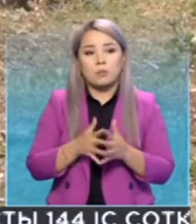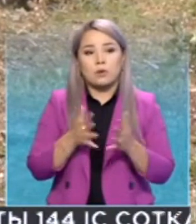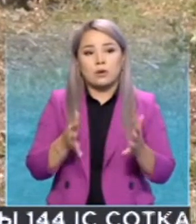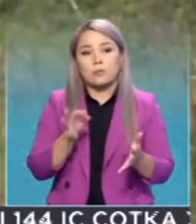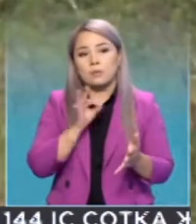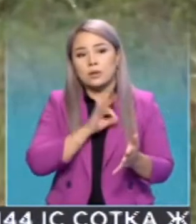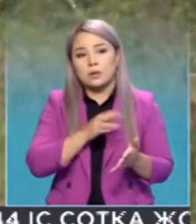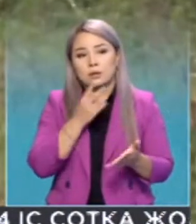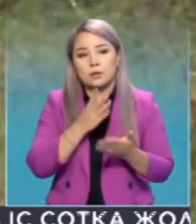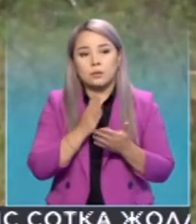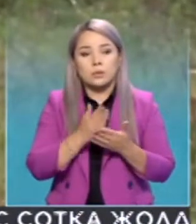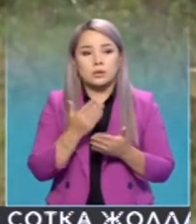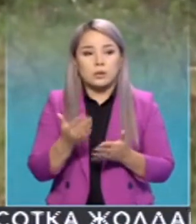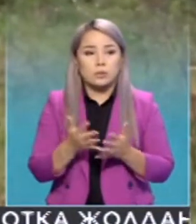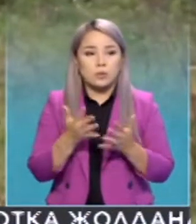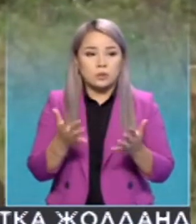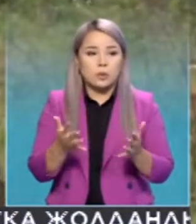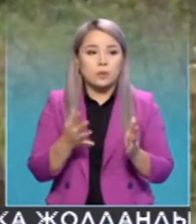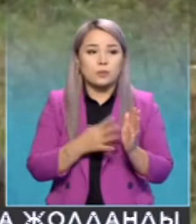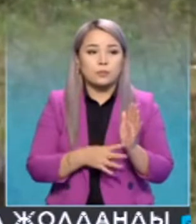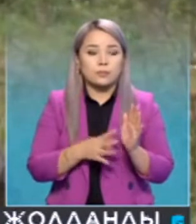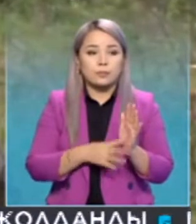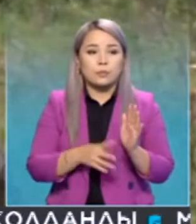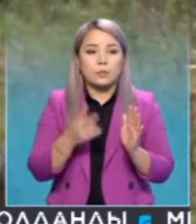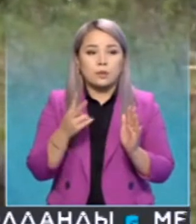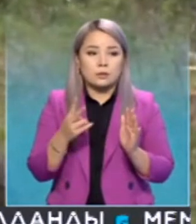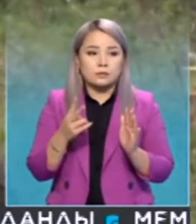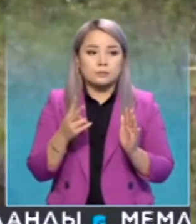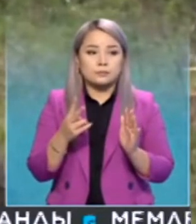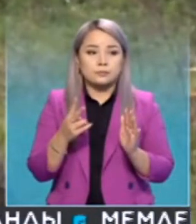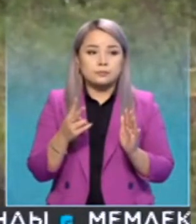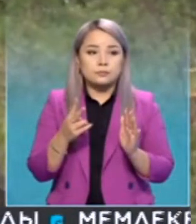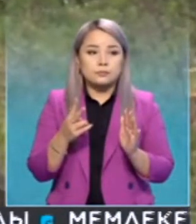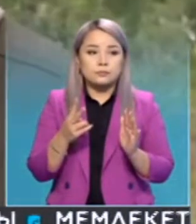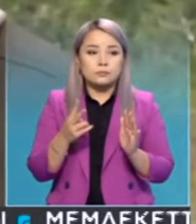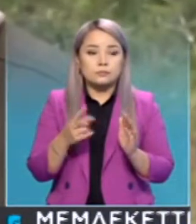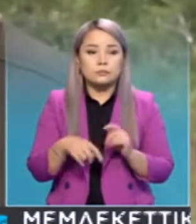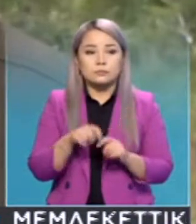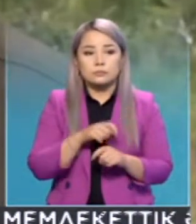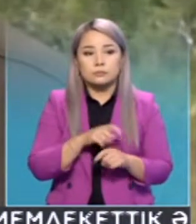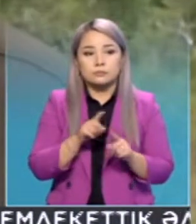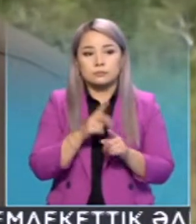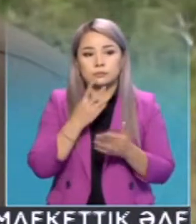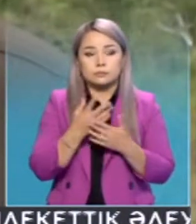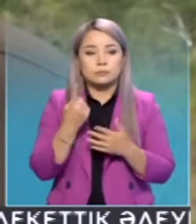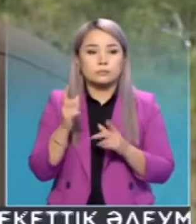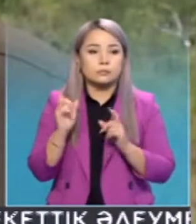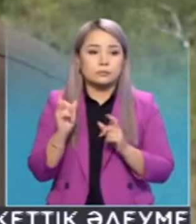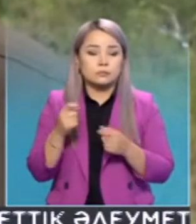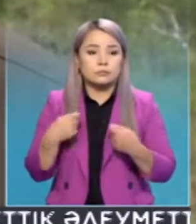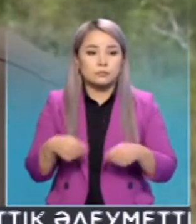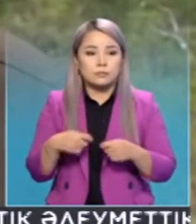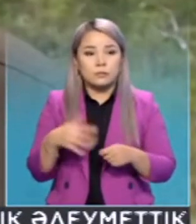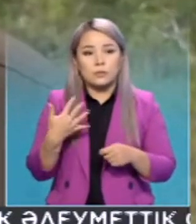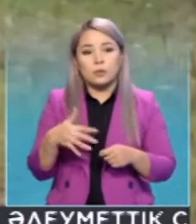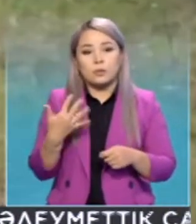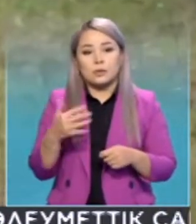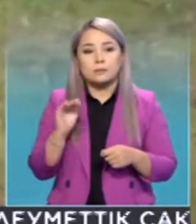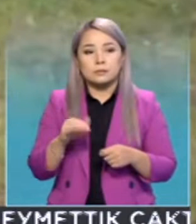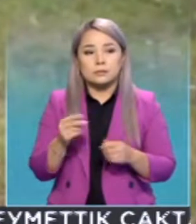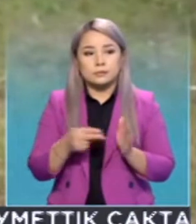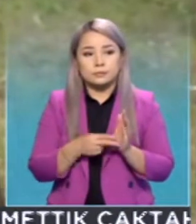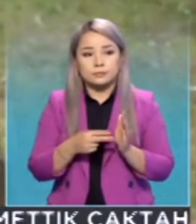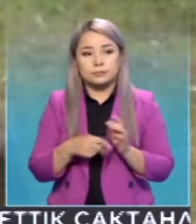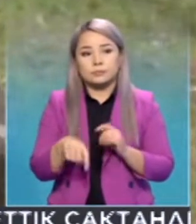пайда табады. Мұнан 92 куб жаздырып алдым. 92 куб не істейсіз? Бір машинасын сатамыз ғой біз, 25 мыңға сатып отырмыз.